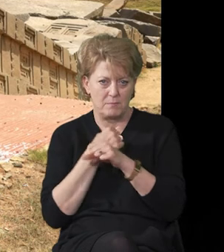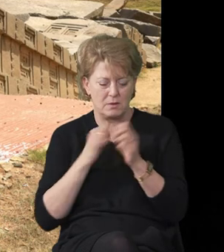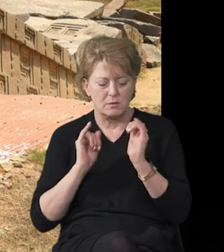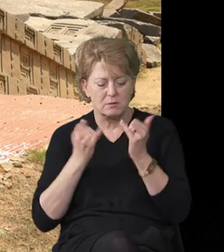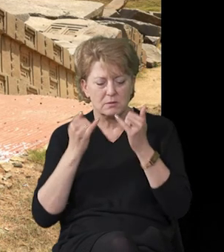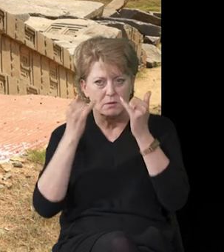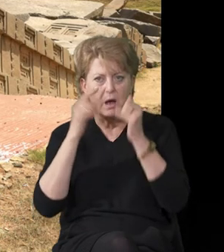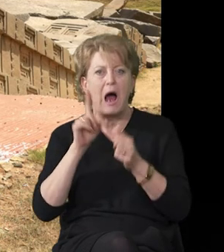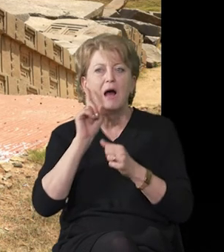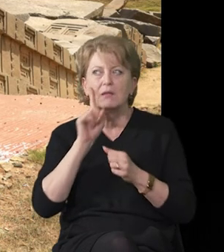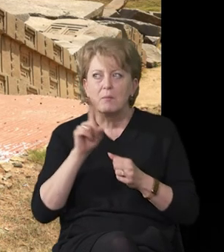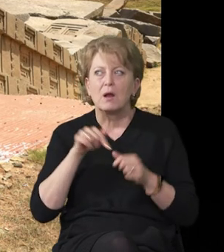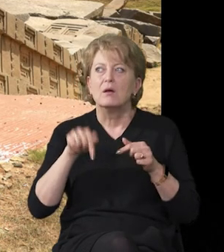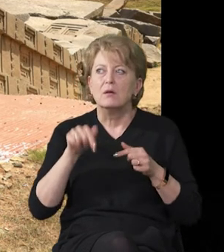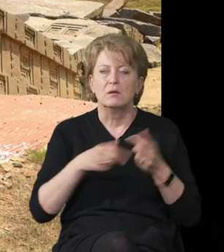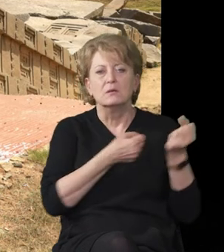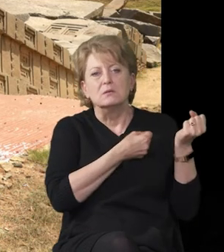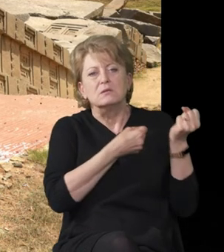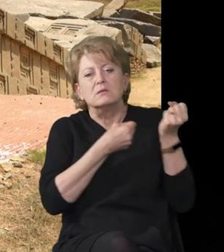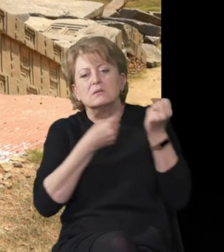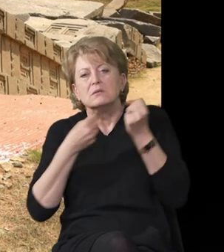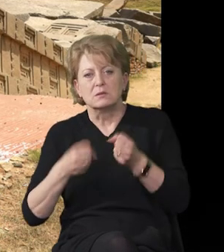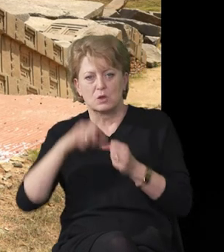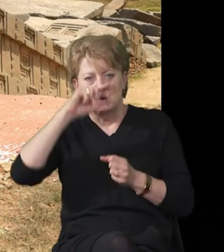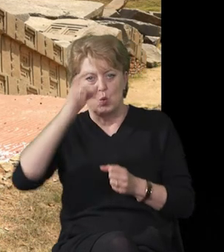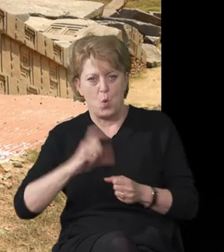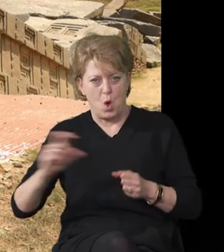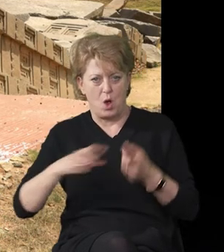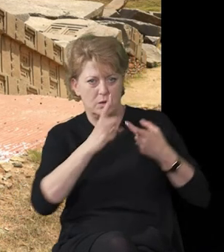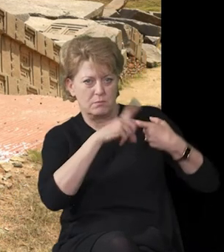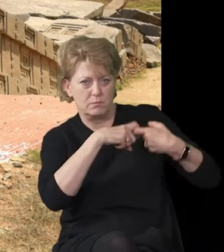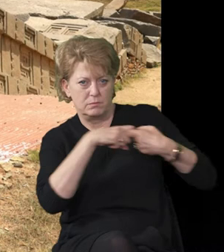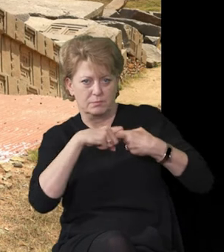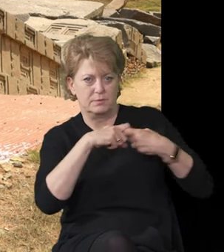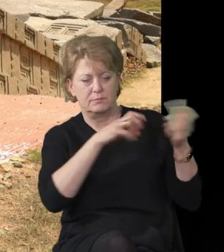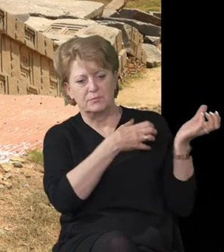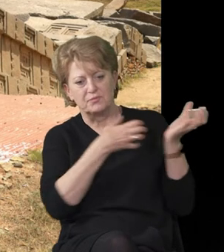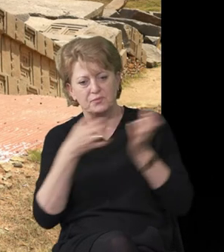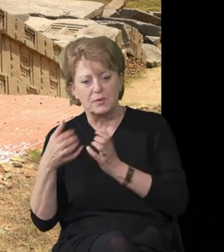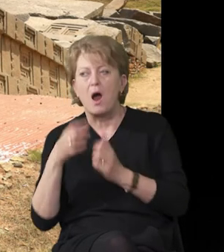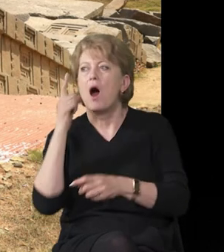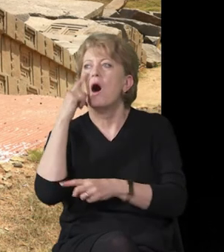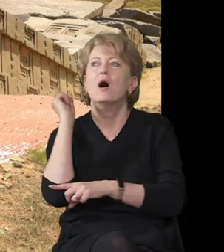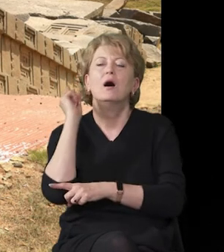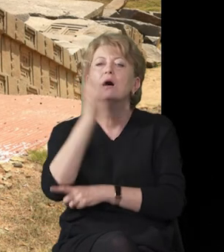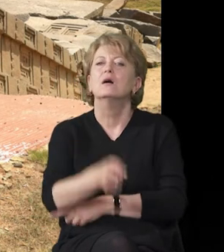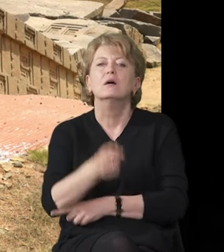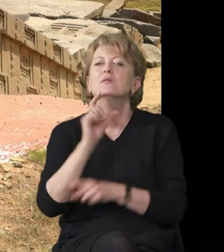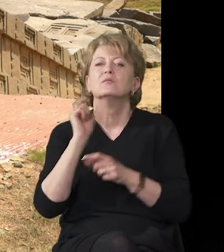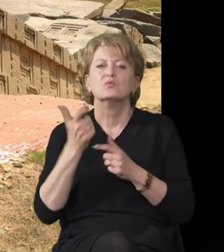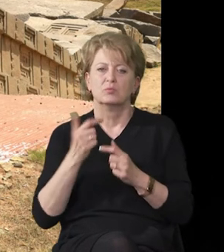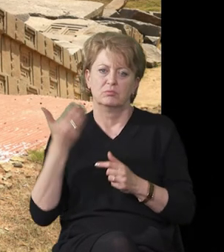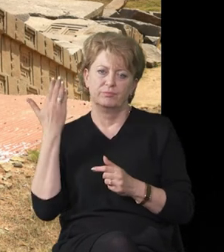ją przy pomocy słoni. A stela została przewrócona podczas tak zwanych wojen o Arkę